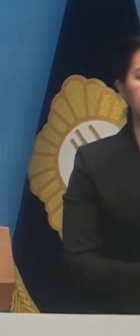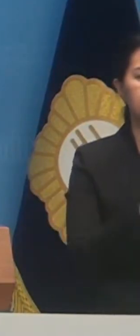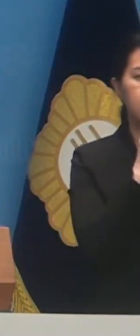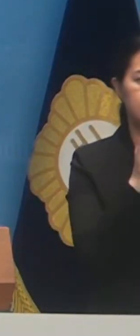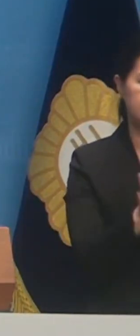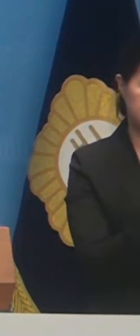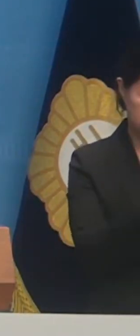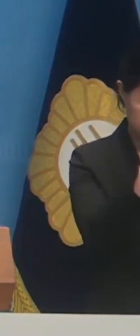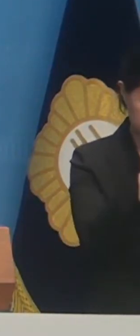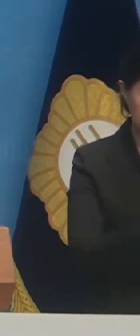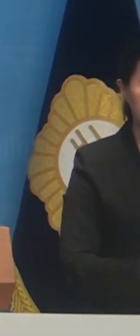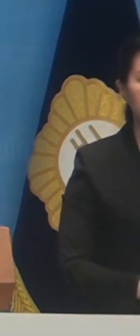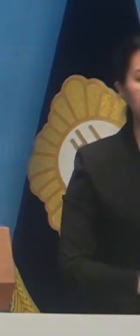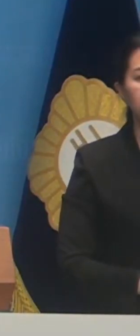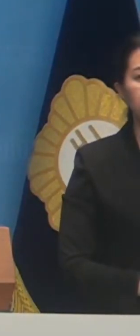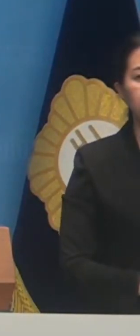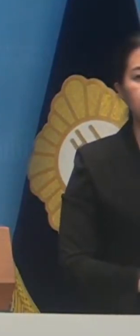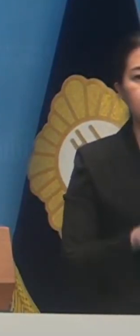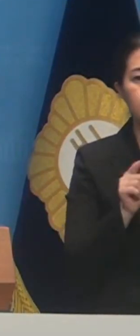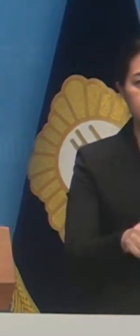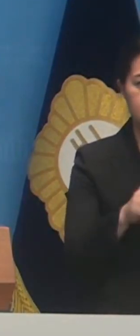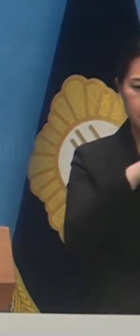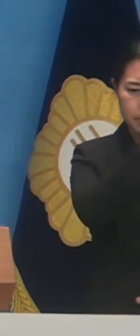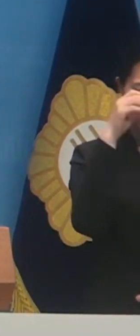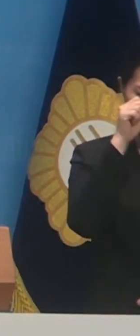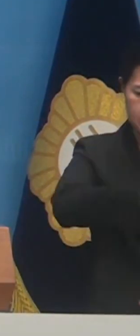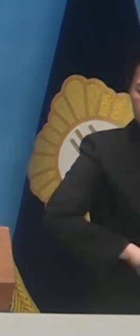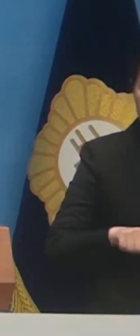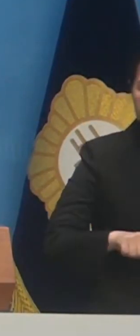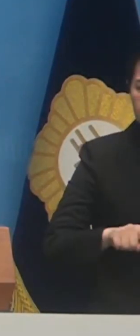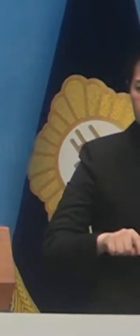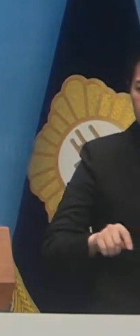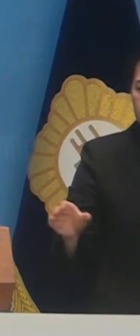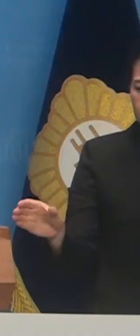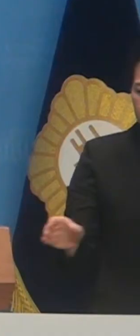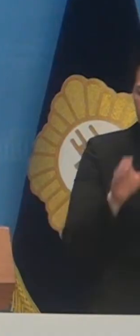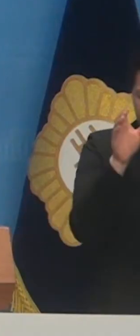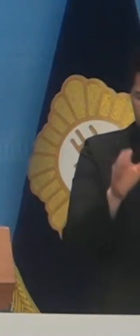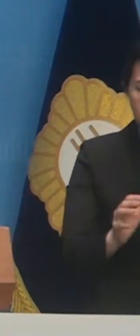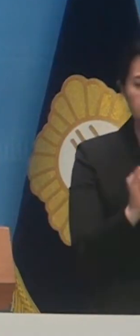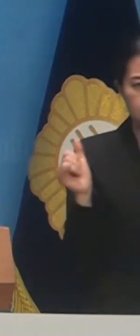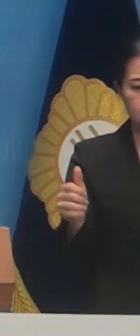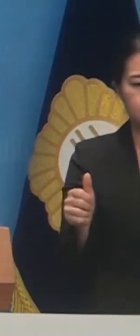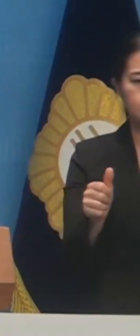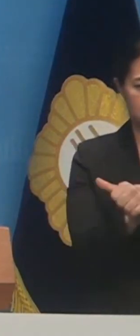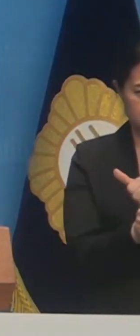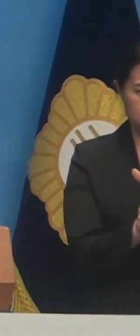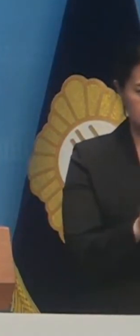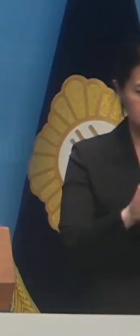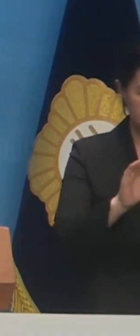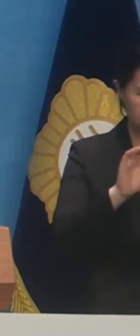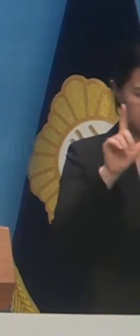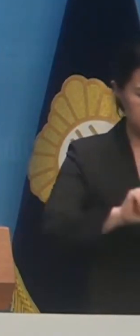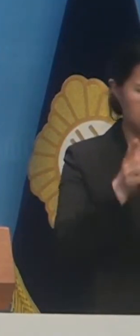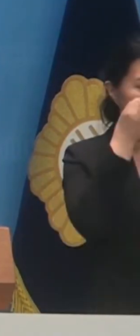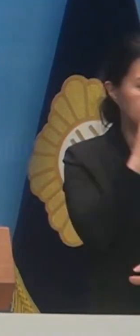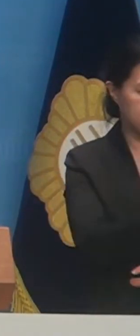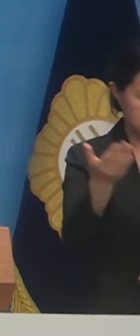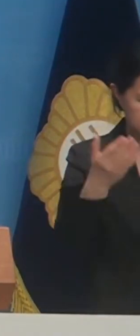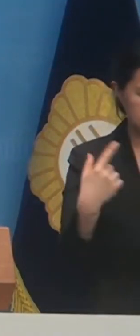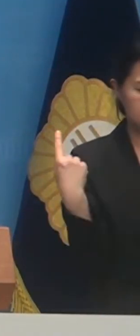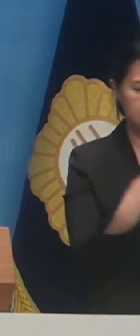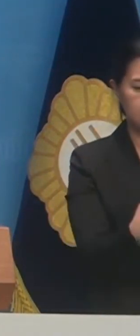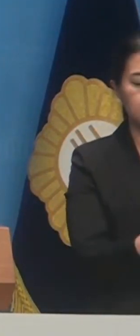빛났습니다. 이는 불의한 권력에 맞서 국민이 승리한 역사를 전 세계에 보여준 쾌거이기도